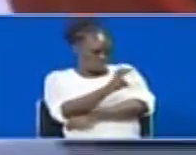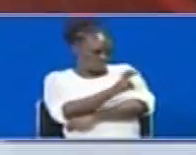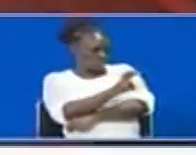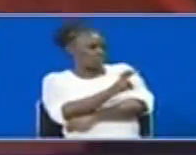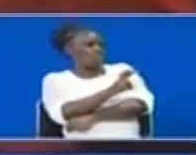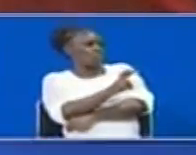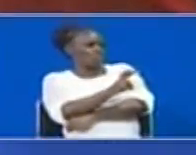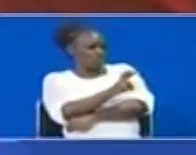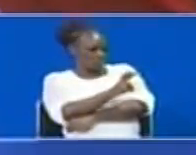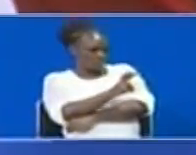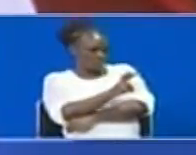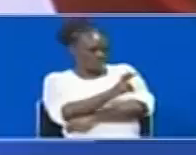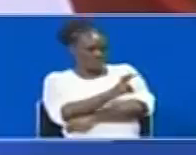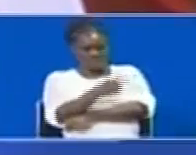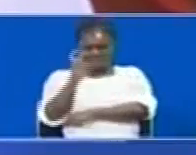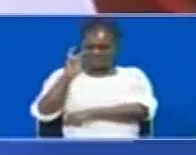ramani,